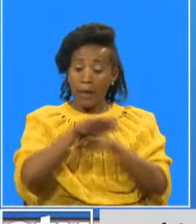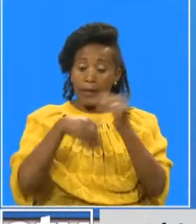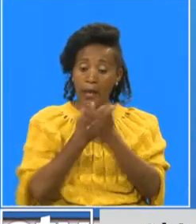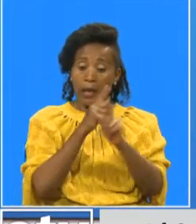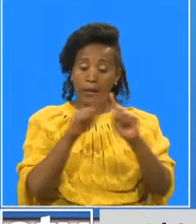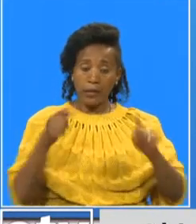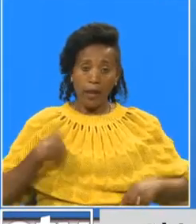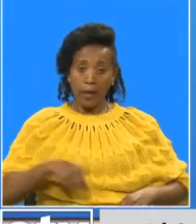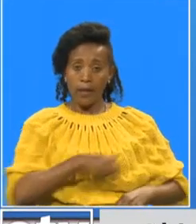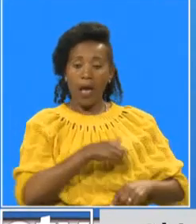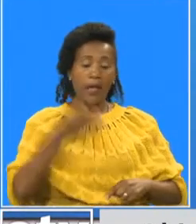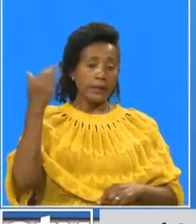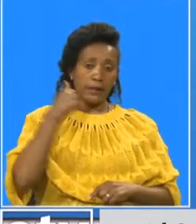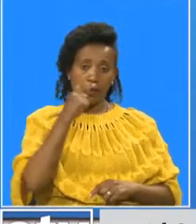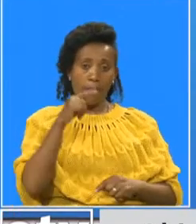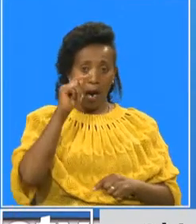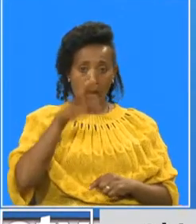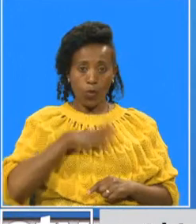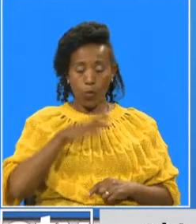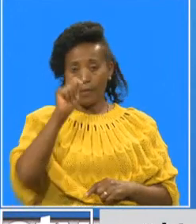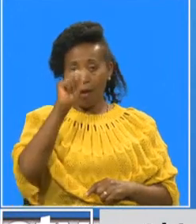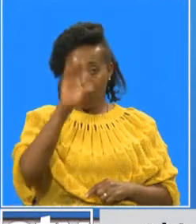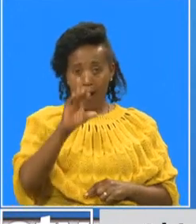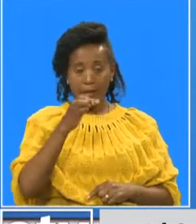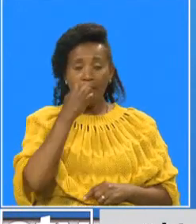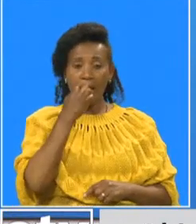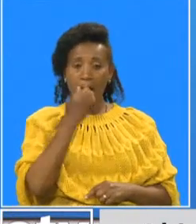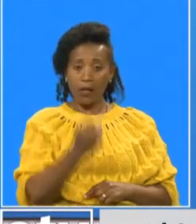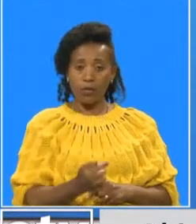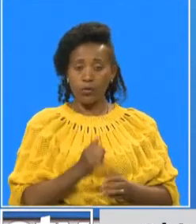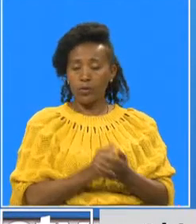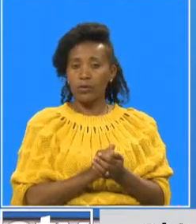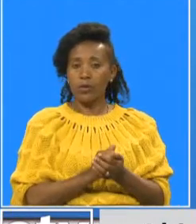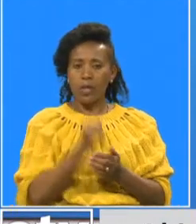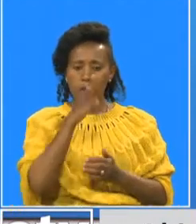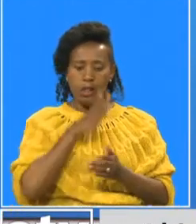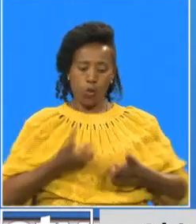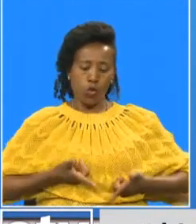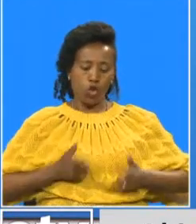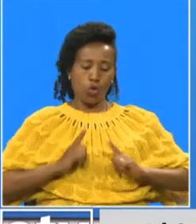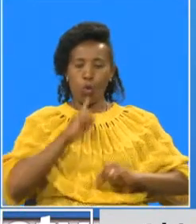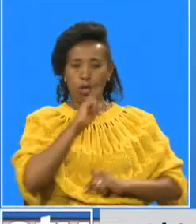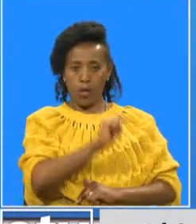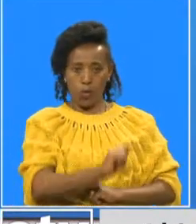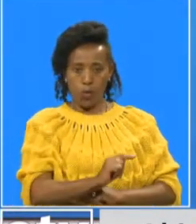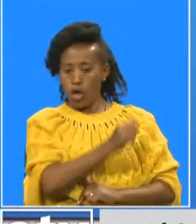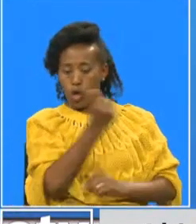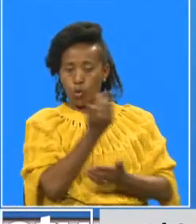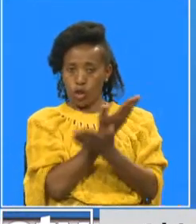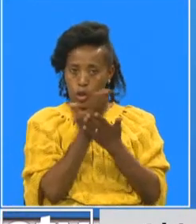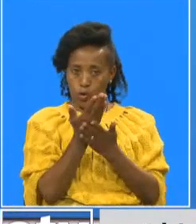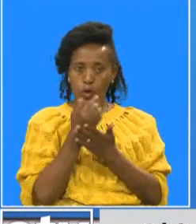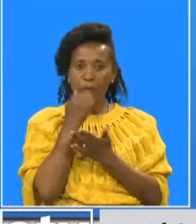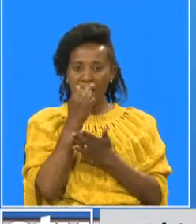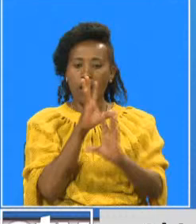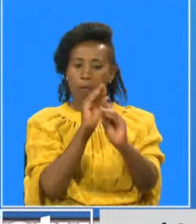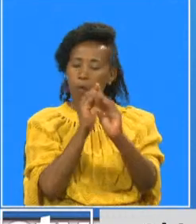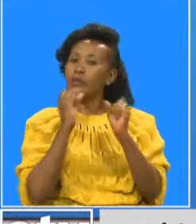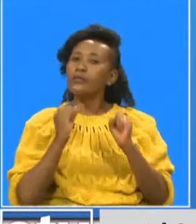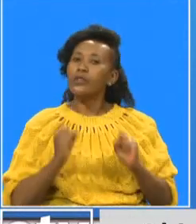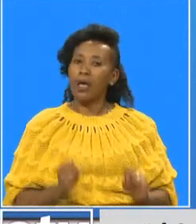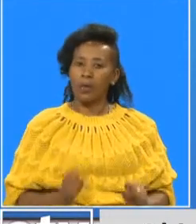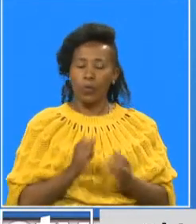አጠቃላይ ግን እኛ ቅድም አቶ ተካም እንደተናገሩት ሰው ሲኖር ነው ሌሎች ነገሮችን መናገር ማውራት